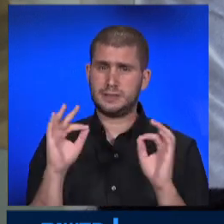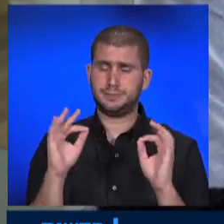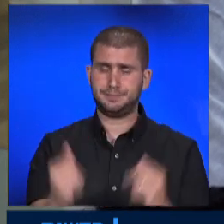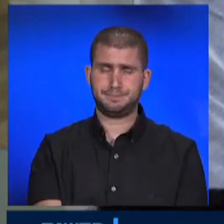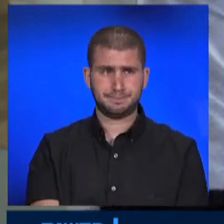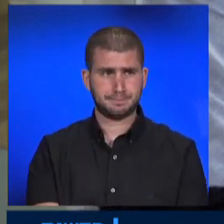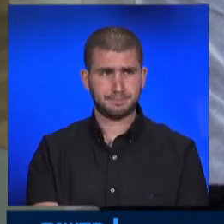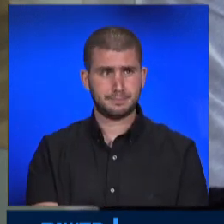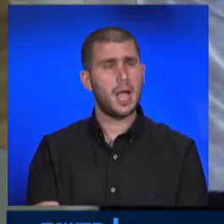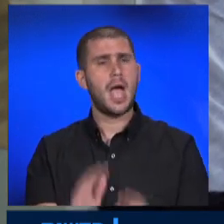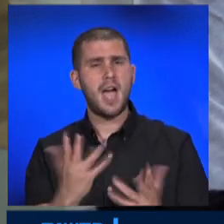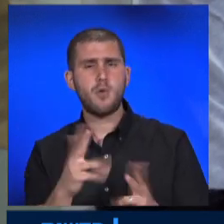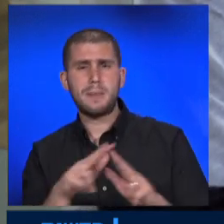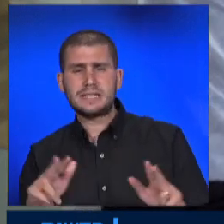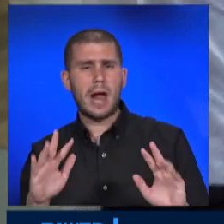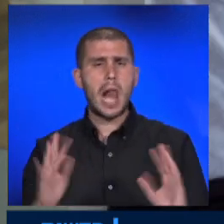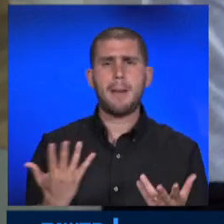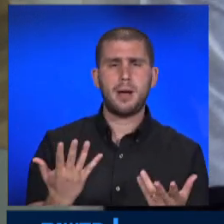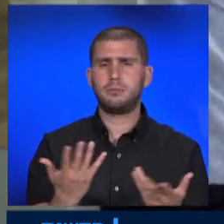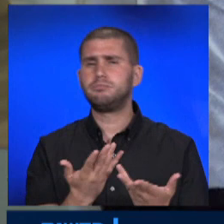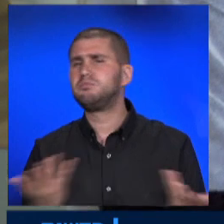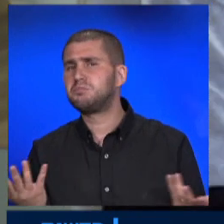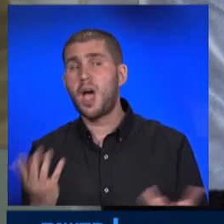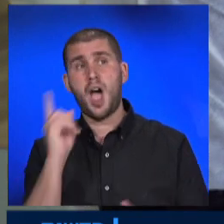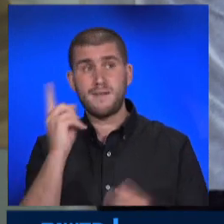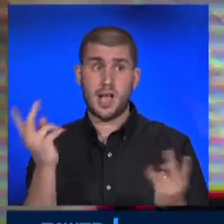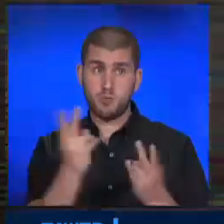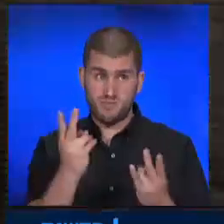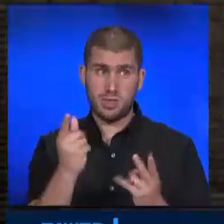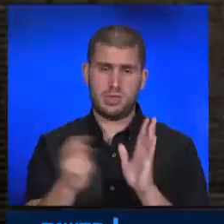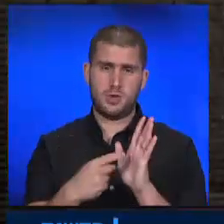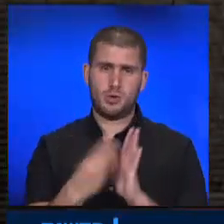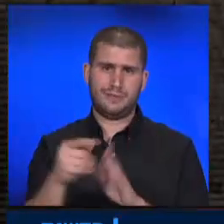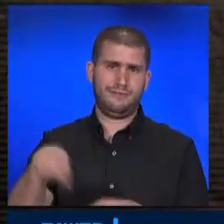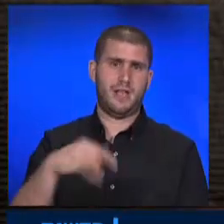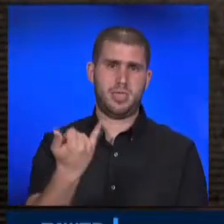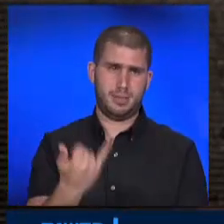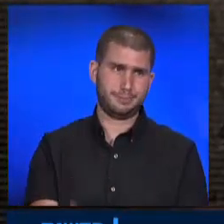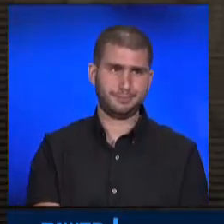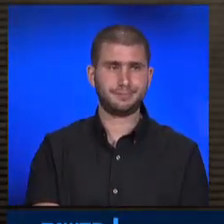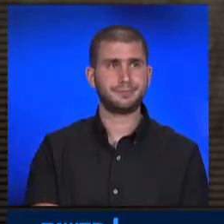תשובות. איפה זה עומד ולמה זה עומד, אבל כמובן דרשו את הכסף.